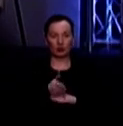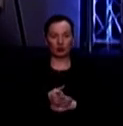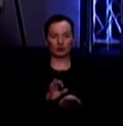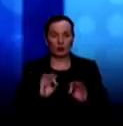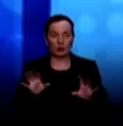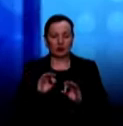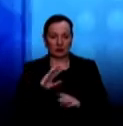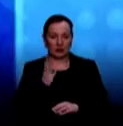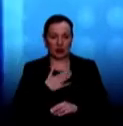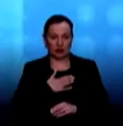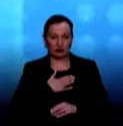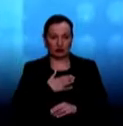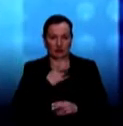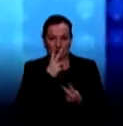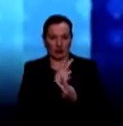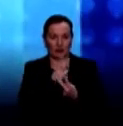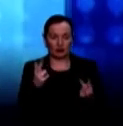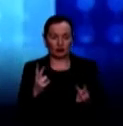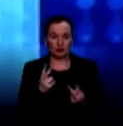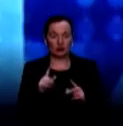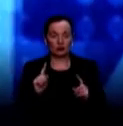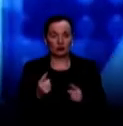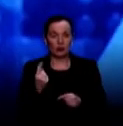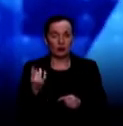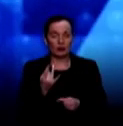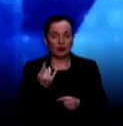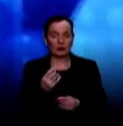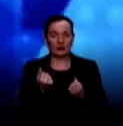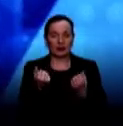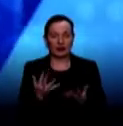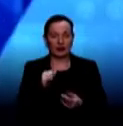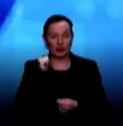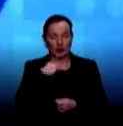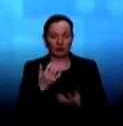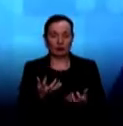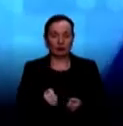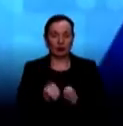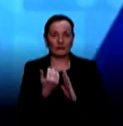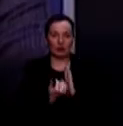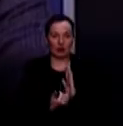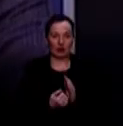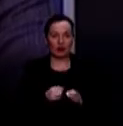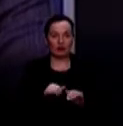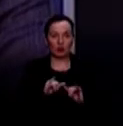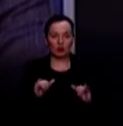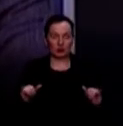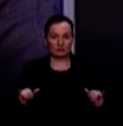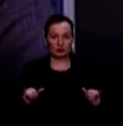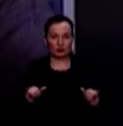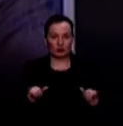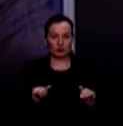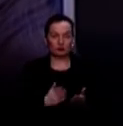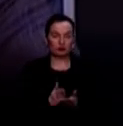нашим глядачам, для чого раз на кілька років приймають стратегію розвитку Полтавської області? Для чого потрібен цей